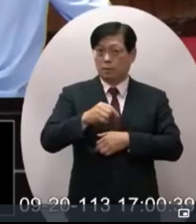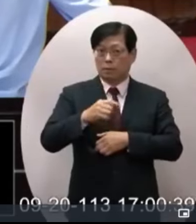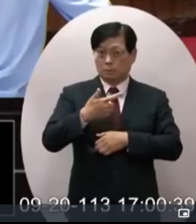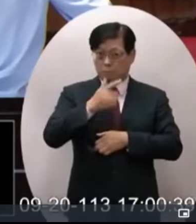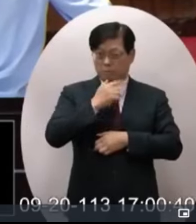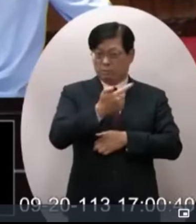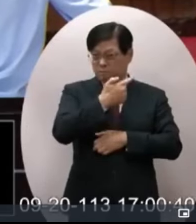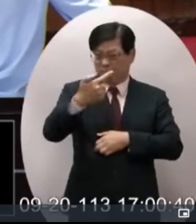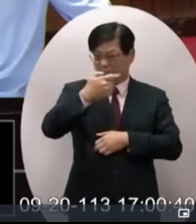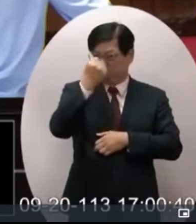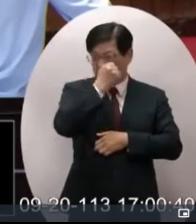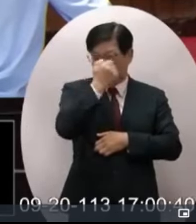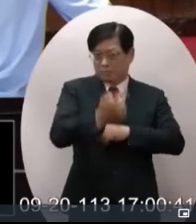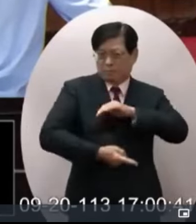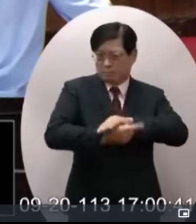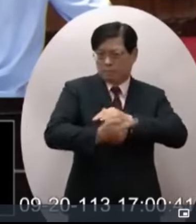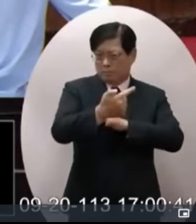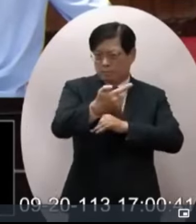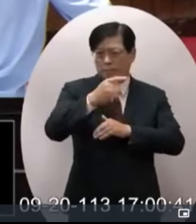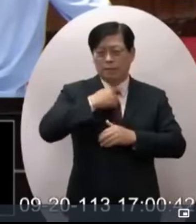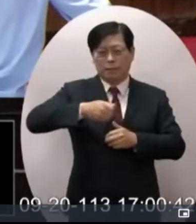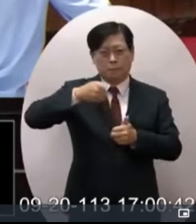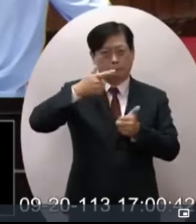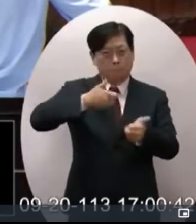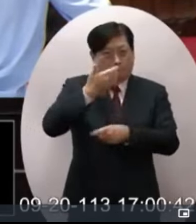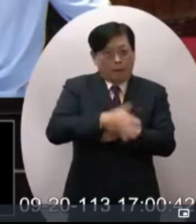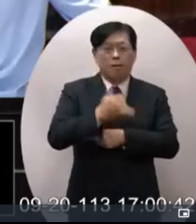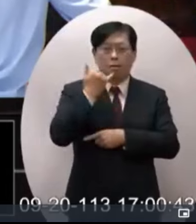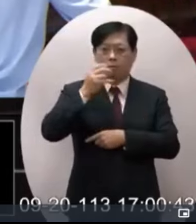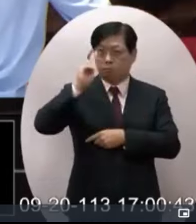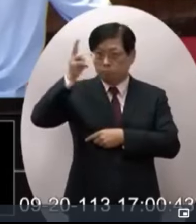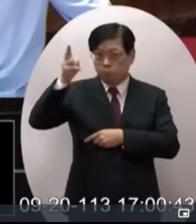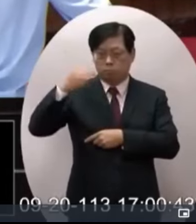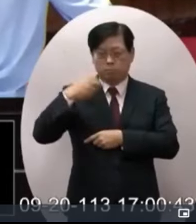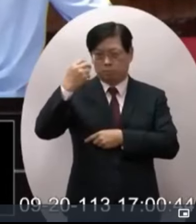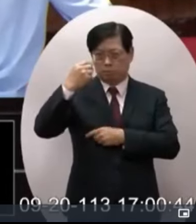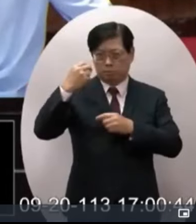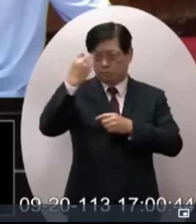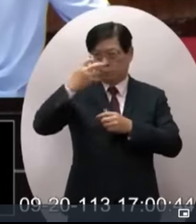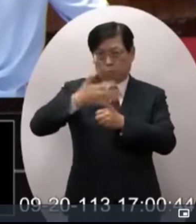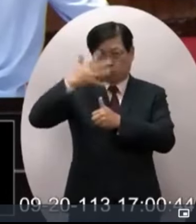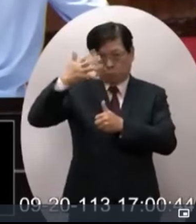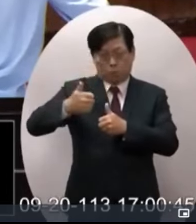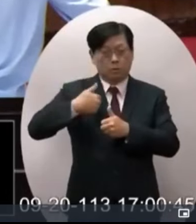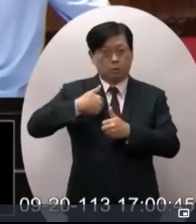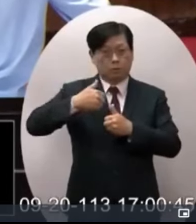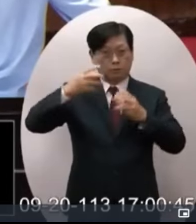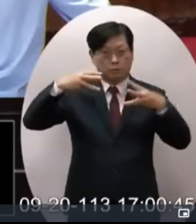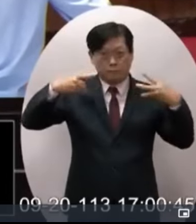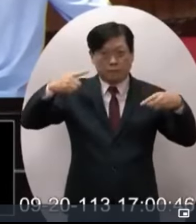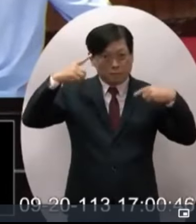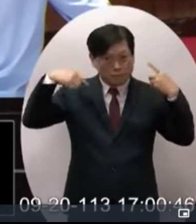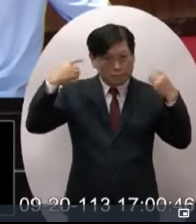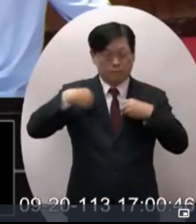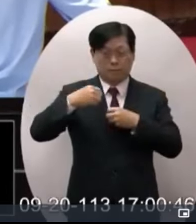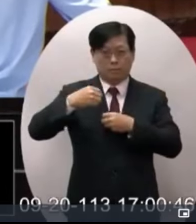最严重之罪而判处死刑，他可以请检察总长提非常上诉。什么叫做